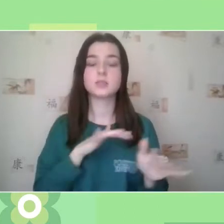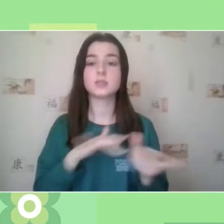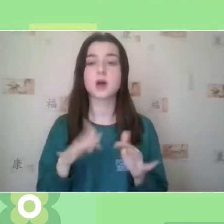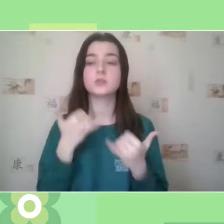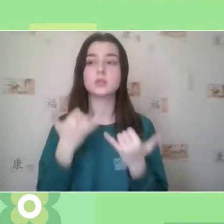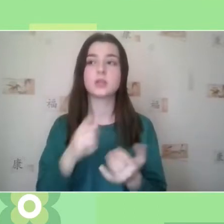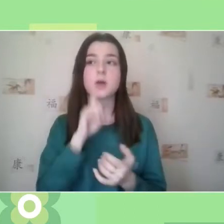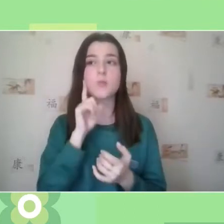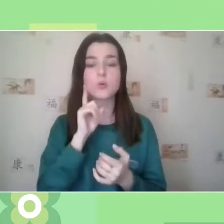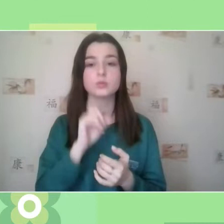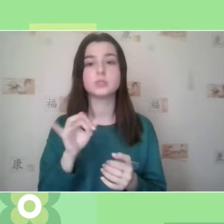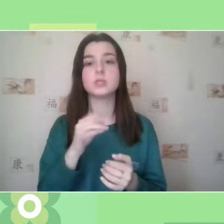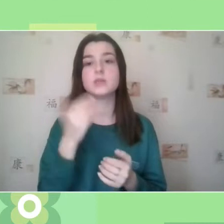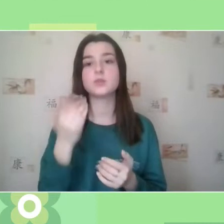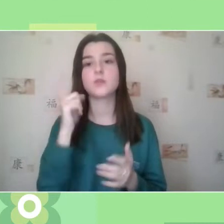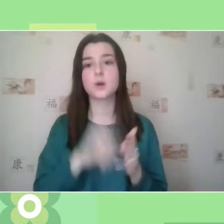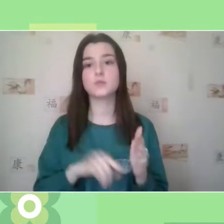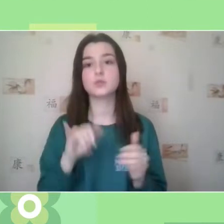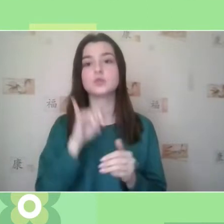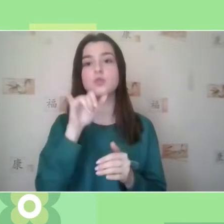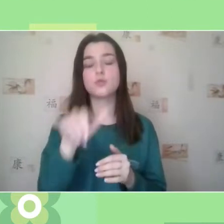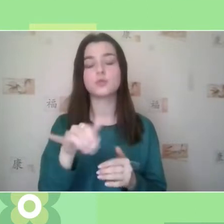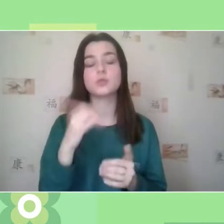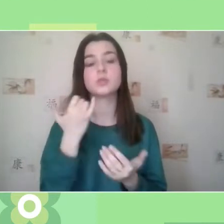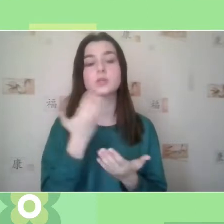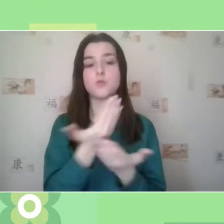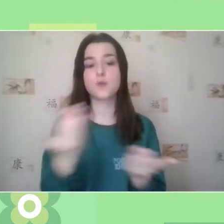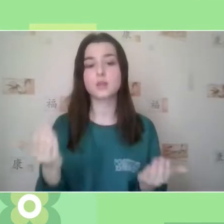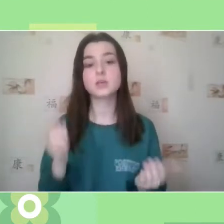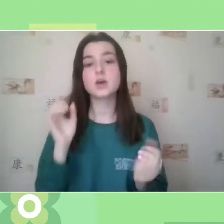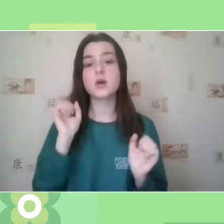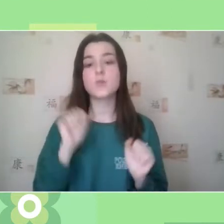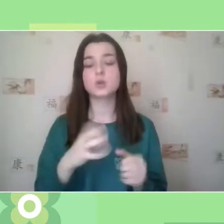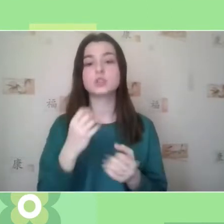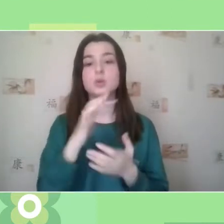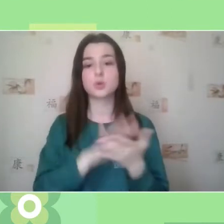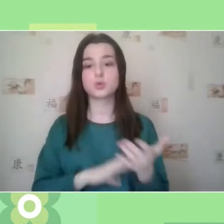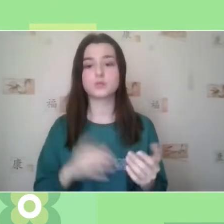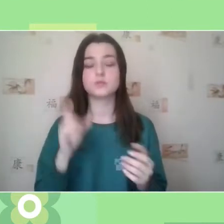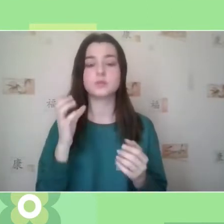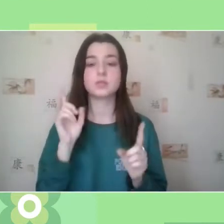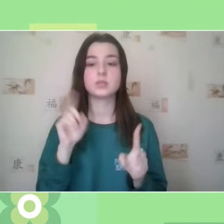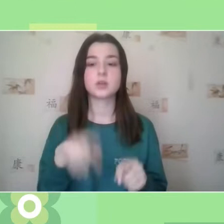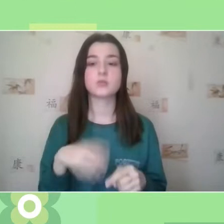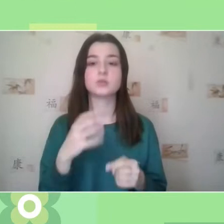я переконана, у вас і у мене можна продовжувати і продовжувати. І часто оця, скажімо так, ну чесно